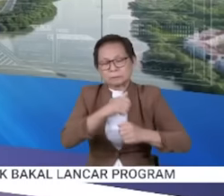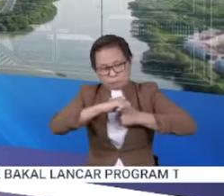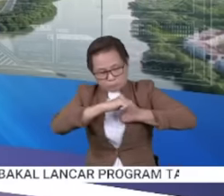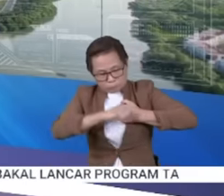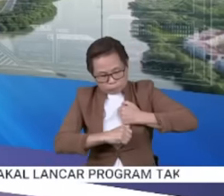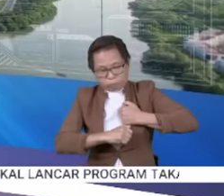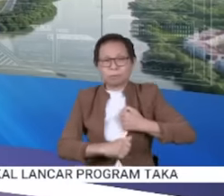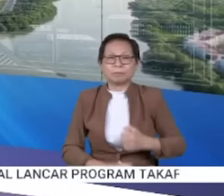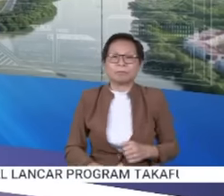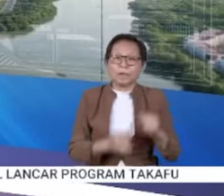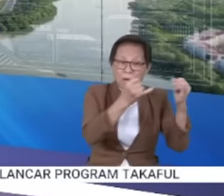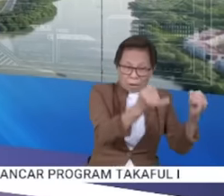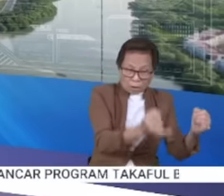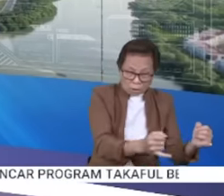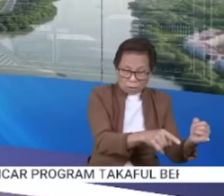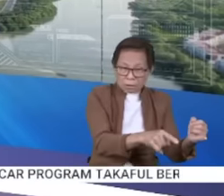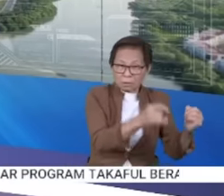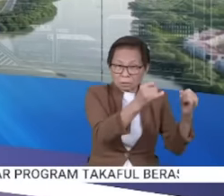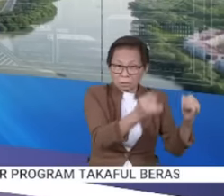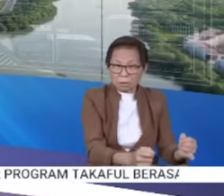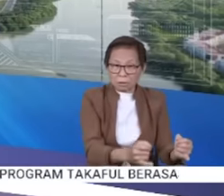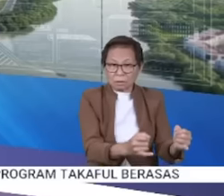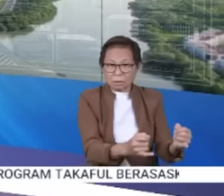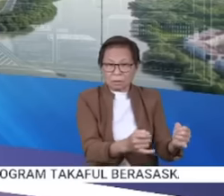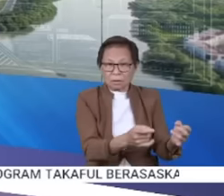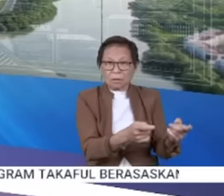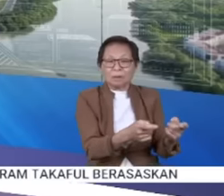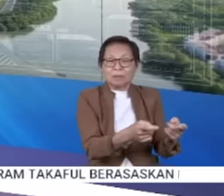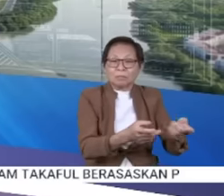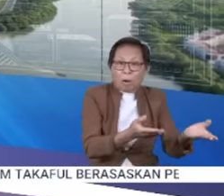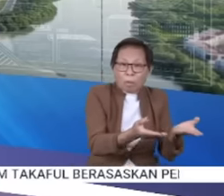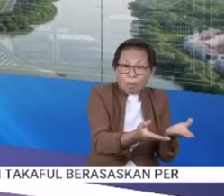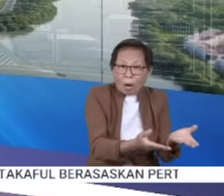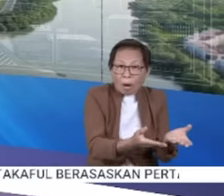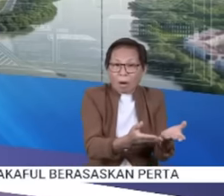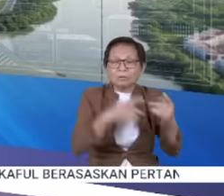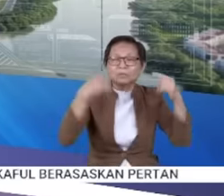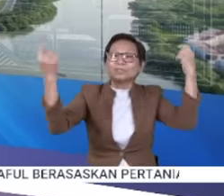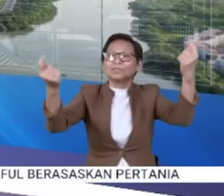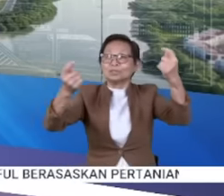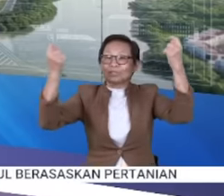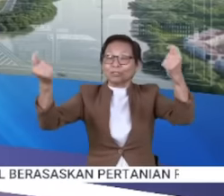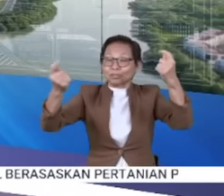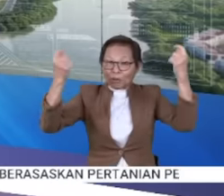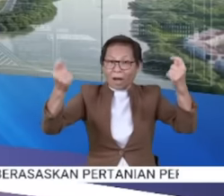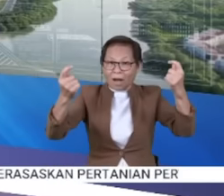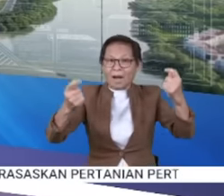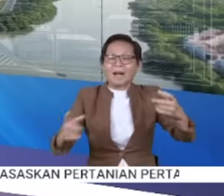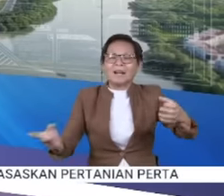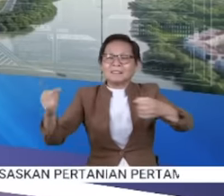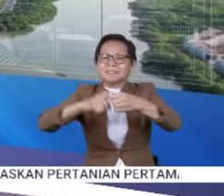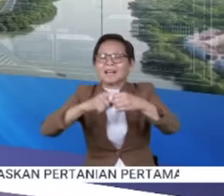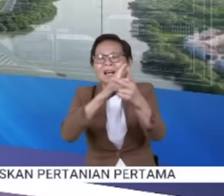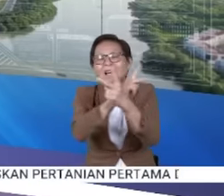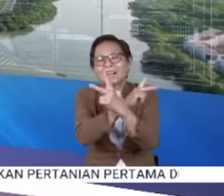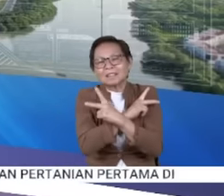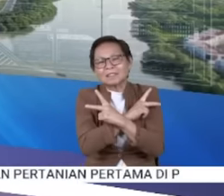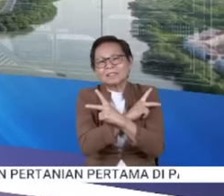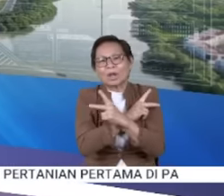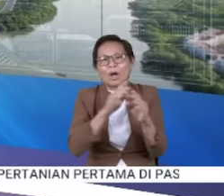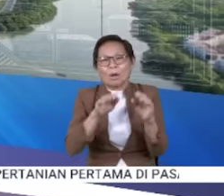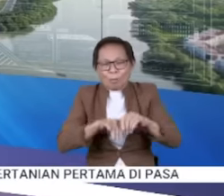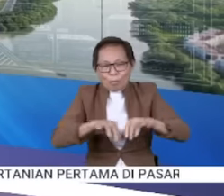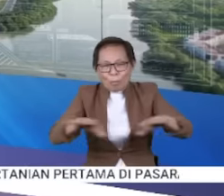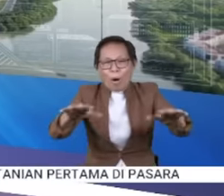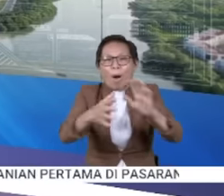20 individu yang merupakan orang di Selia ods juragan dalam program Jalinan Kasih yang bertujuan mengembangkan ilmu dan potensi